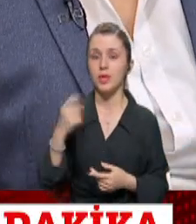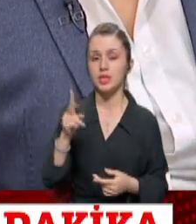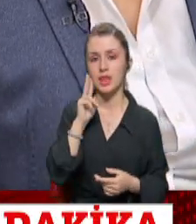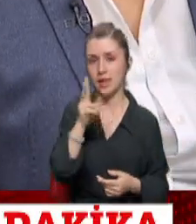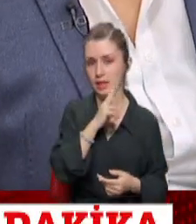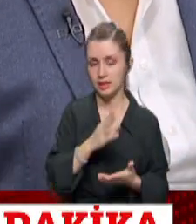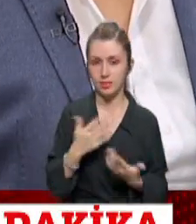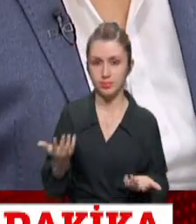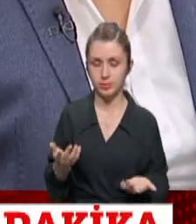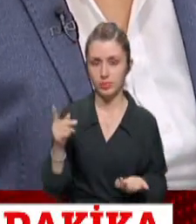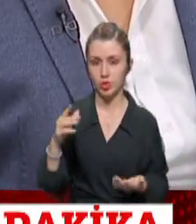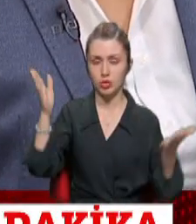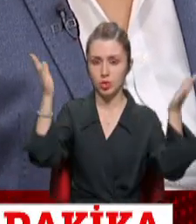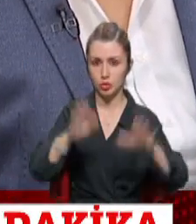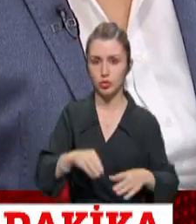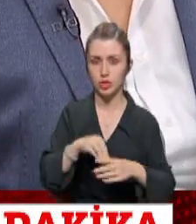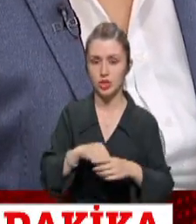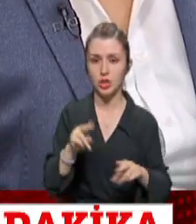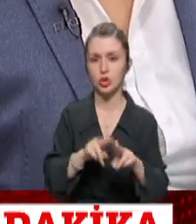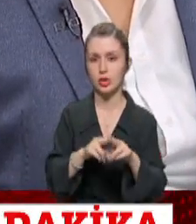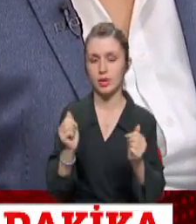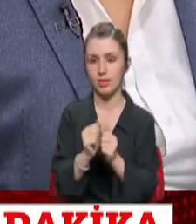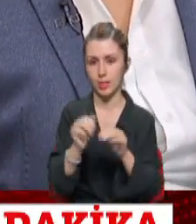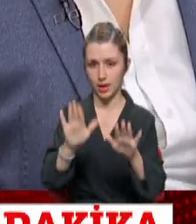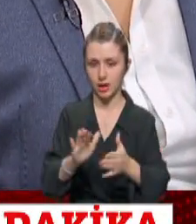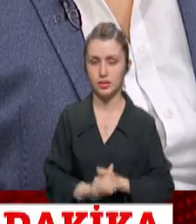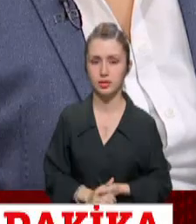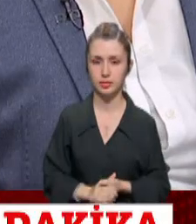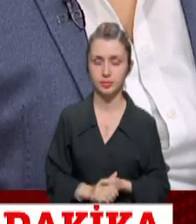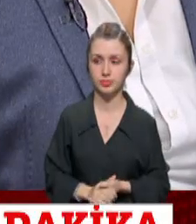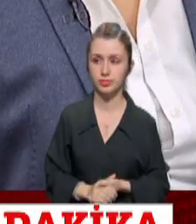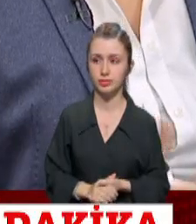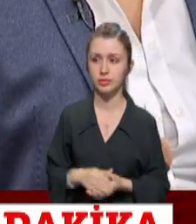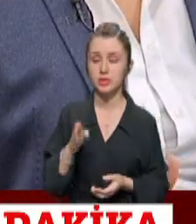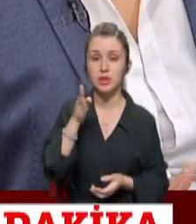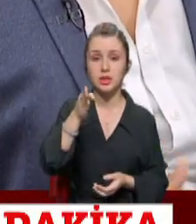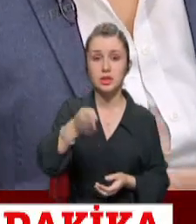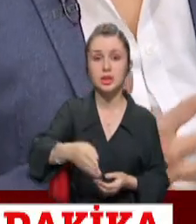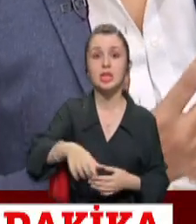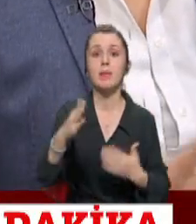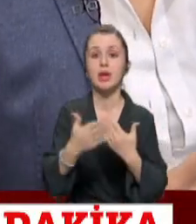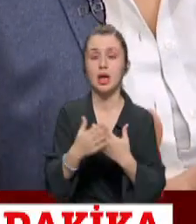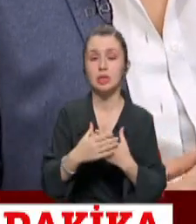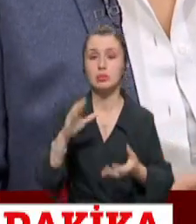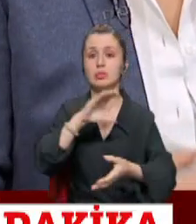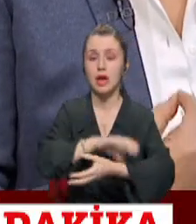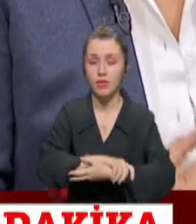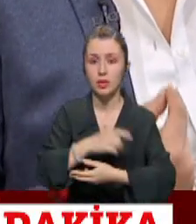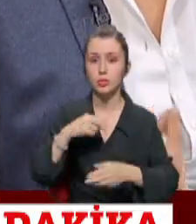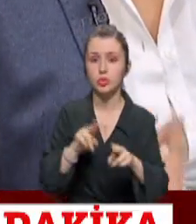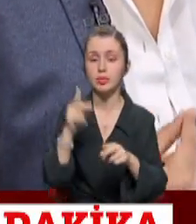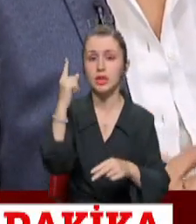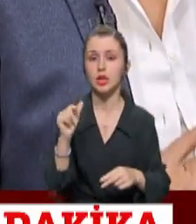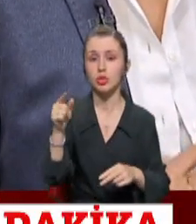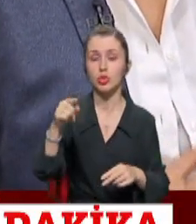teyzem yine yani o da göçük altında kuzenimle beraber kaldı. Gidemeyen yardımlar, gidemeyen AFAD benim kuzenim ilk gün